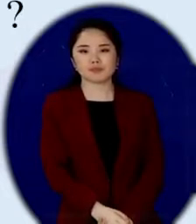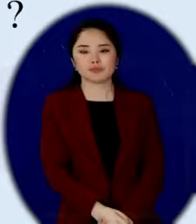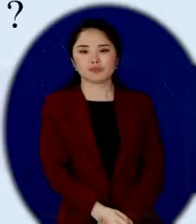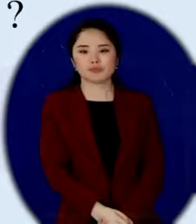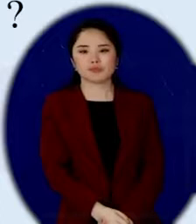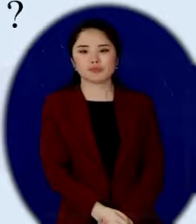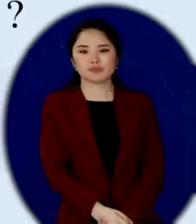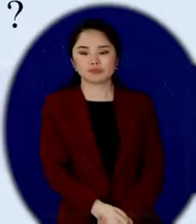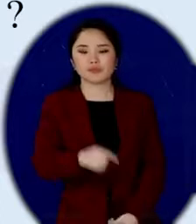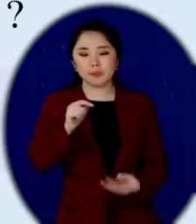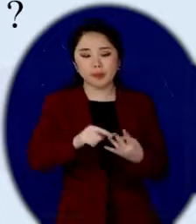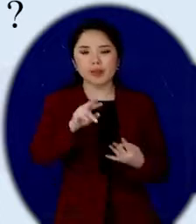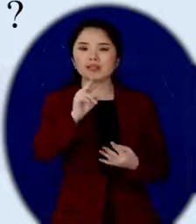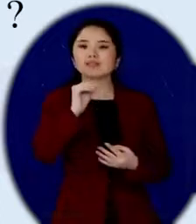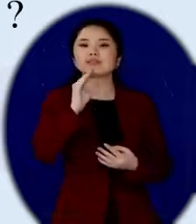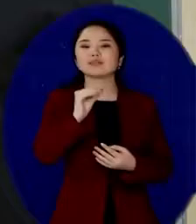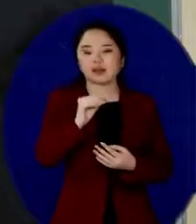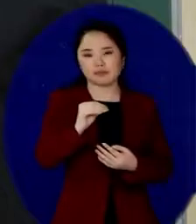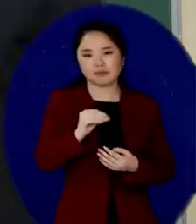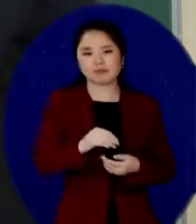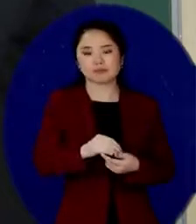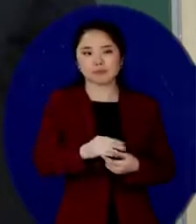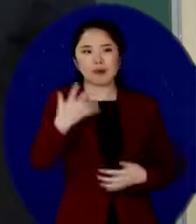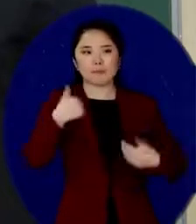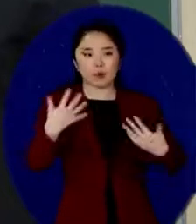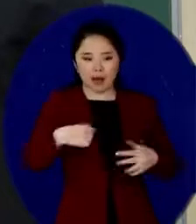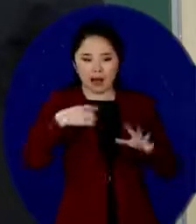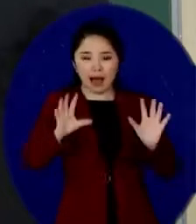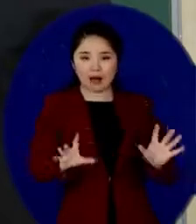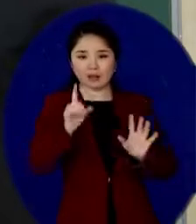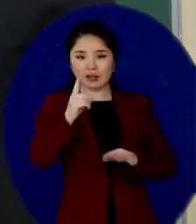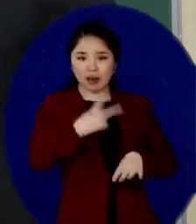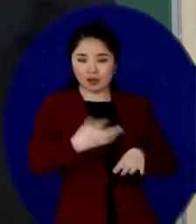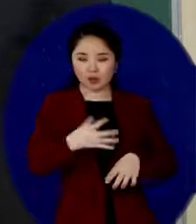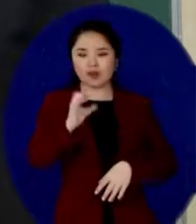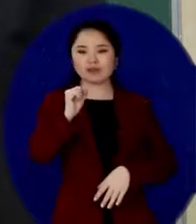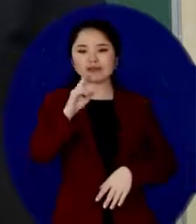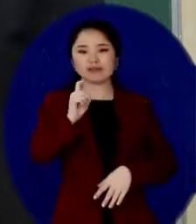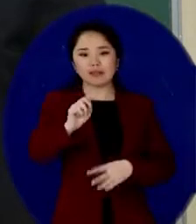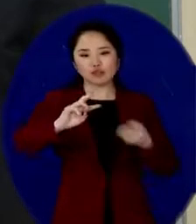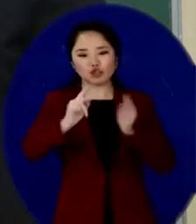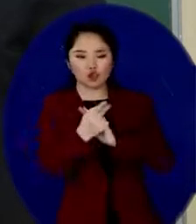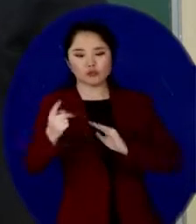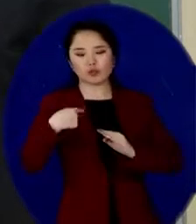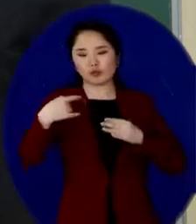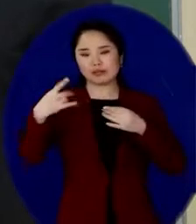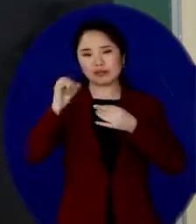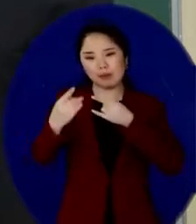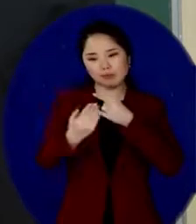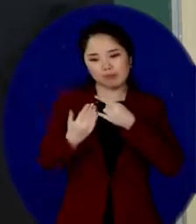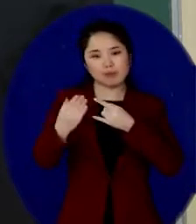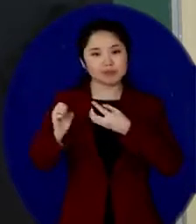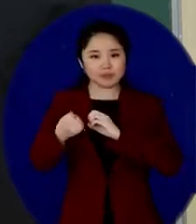За, үүнийг яаж бодох вэ? Багш нь 11 харандаг савхаар загварчлан байршууллаа.